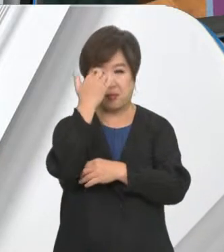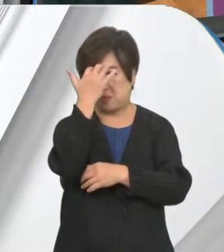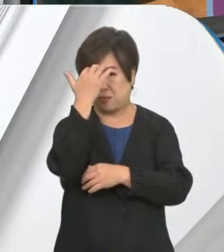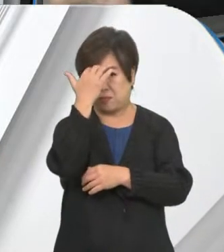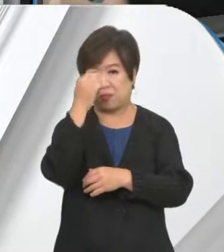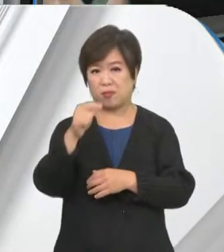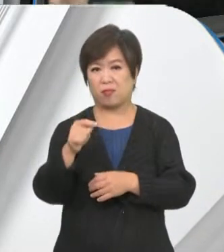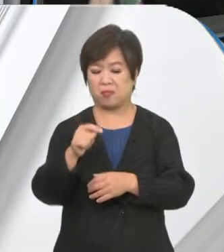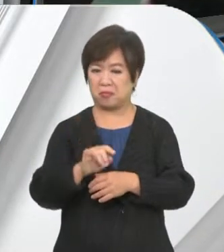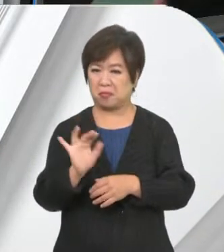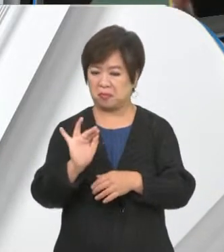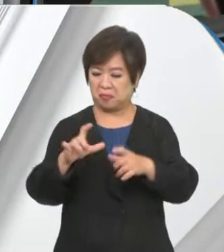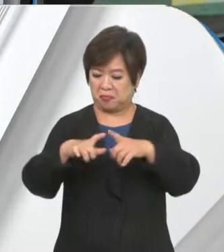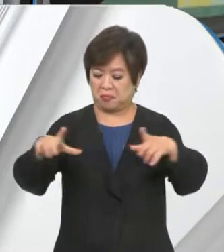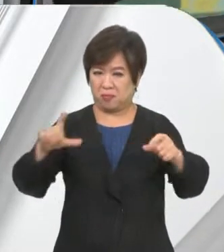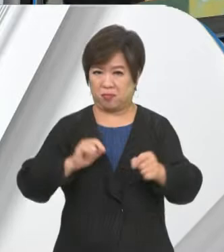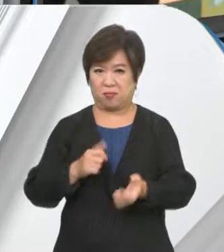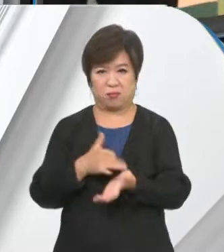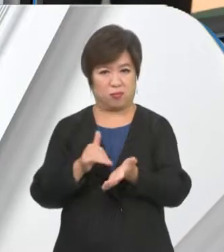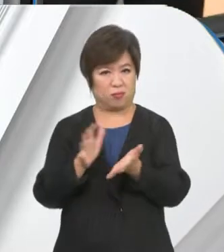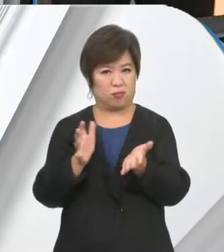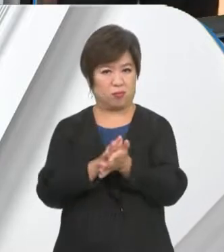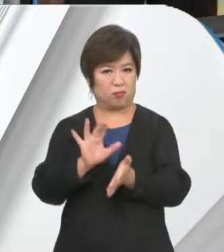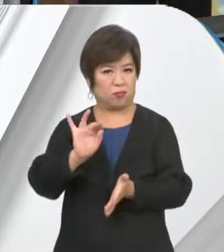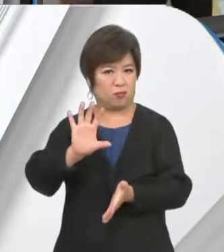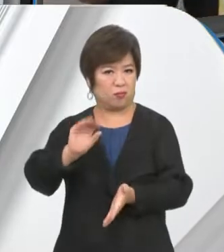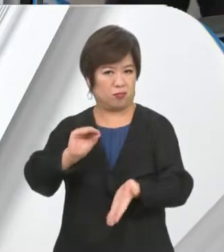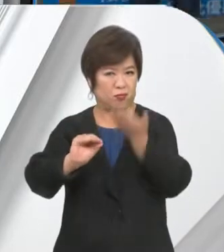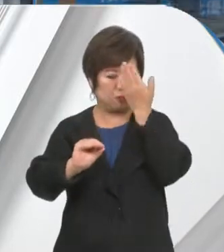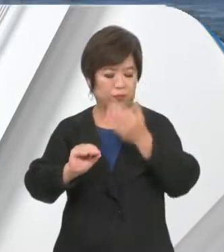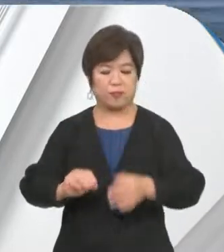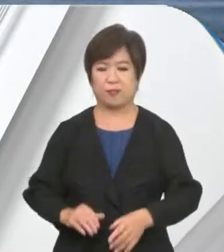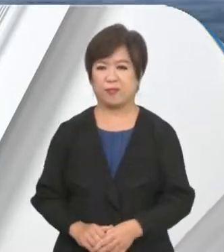包装等，加起来超过1,800,000的奖品。